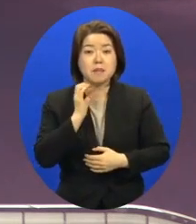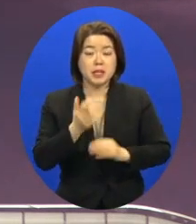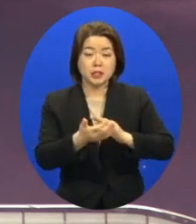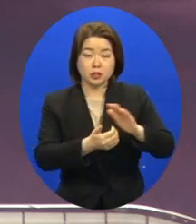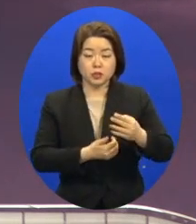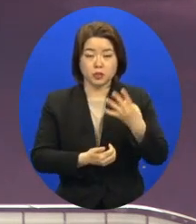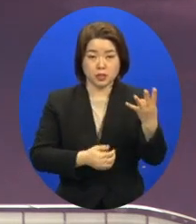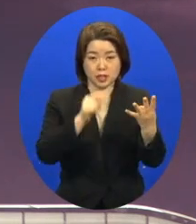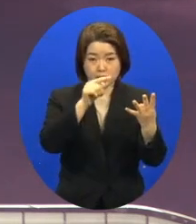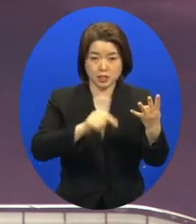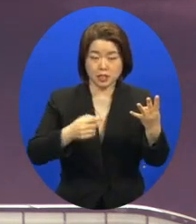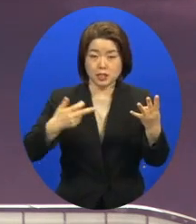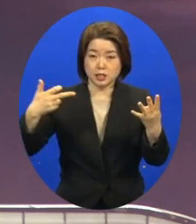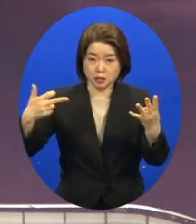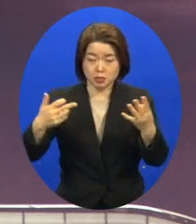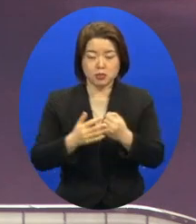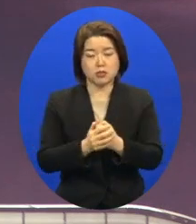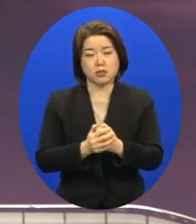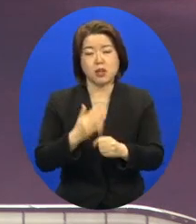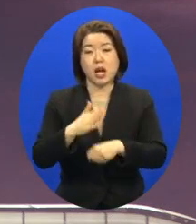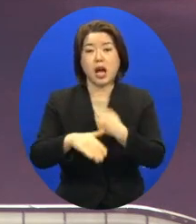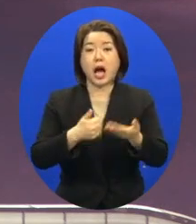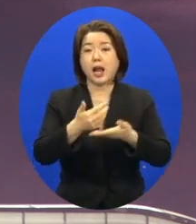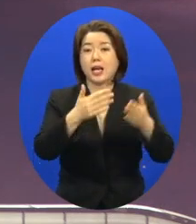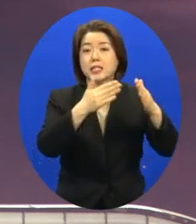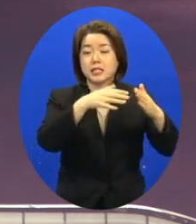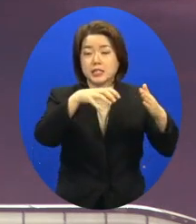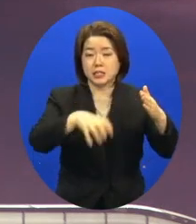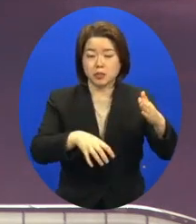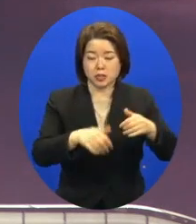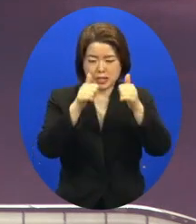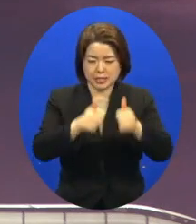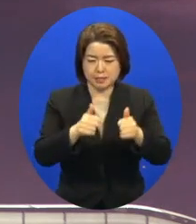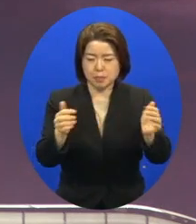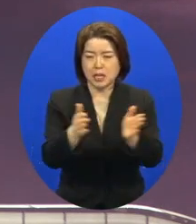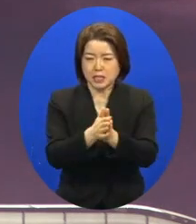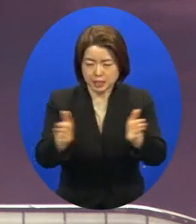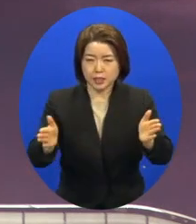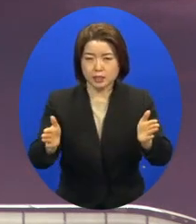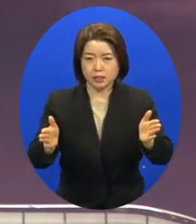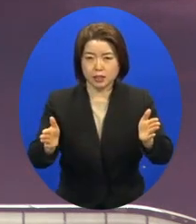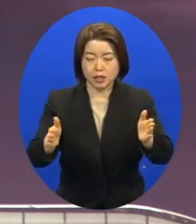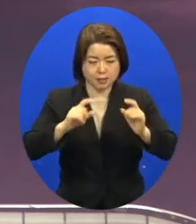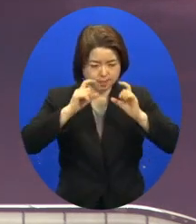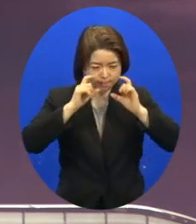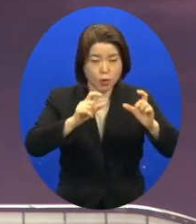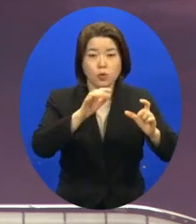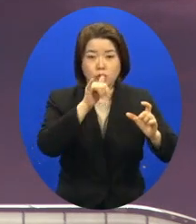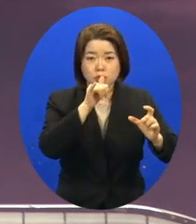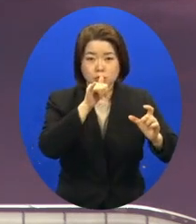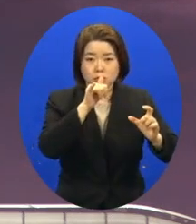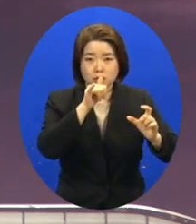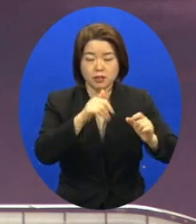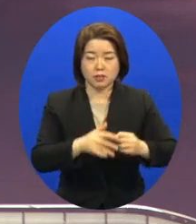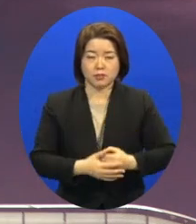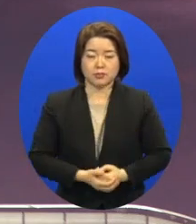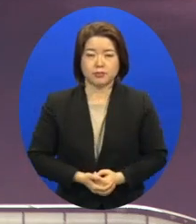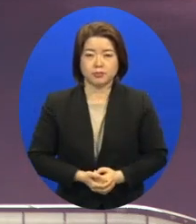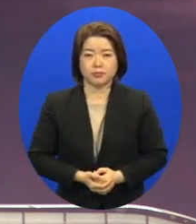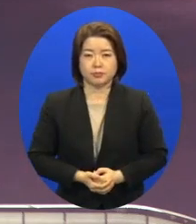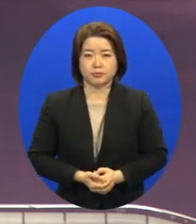4장 17절에 하나님의 집에서 심판이 시작될 것이라고 그렇게 경고하셨습니다.